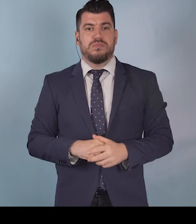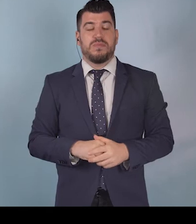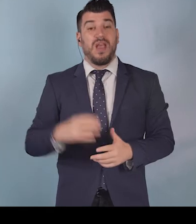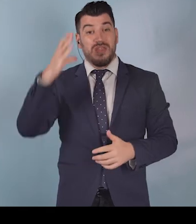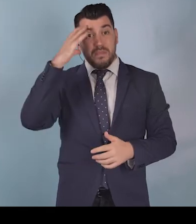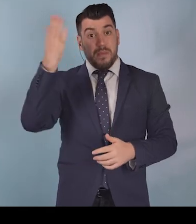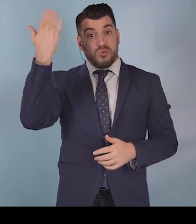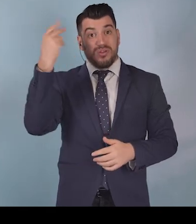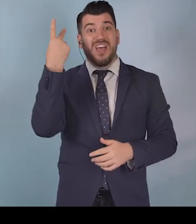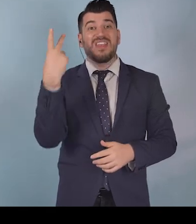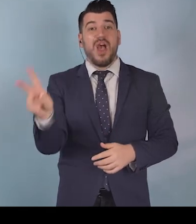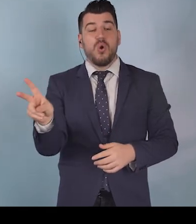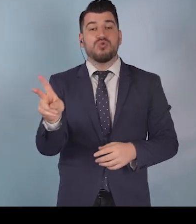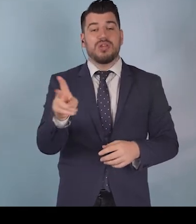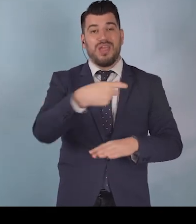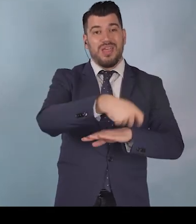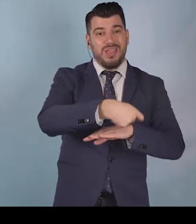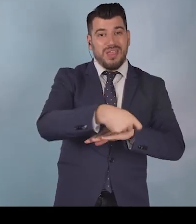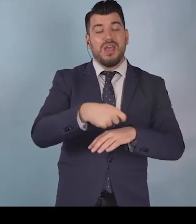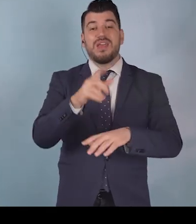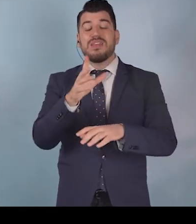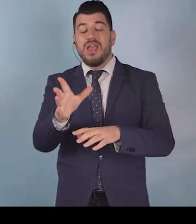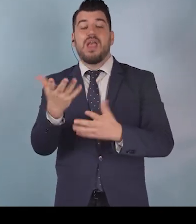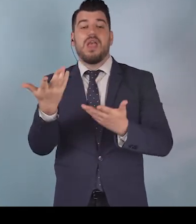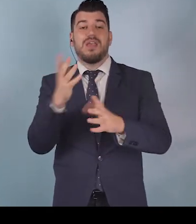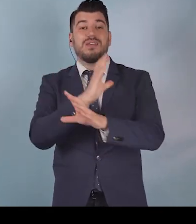200 εισαγγελείς και δικαστές από όλη την Ελλάδα.